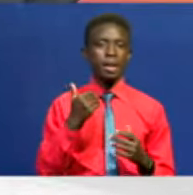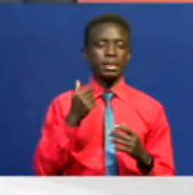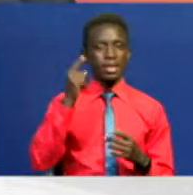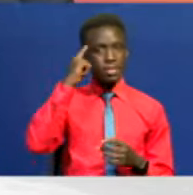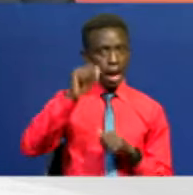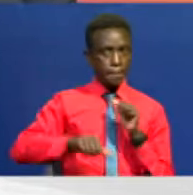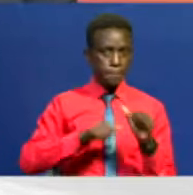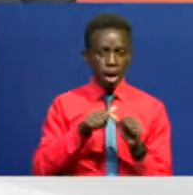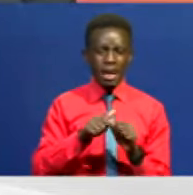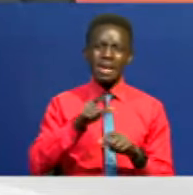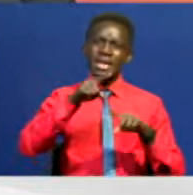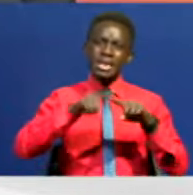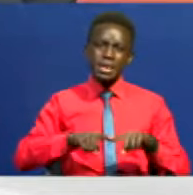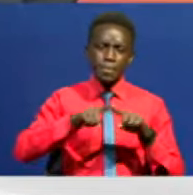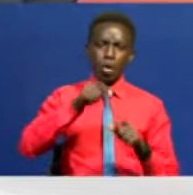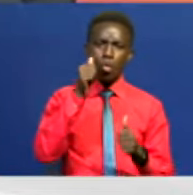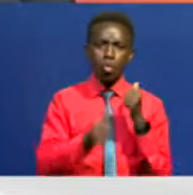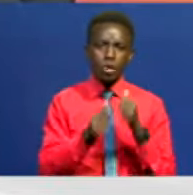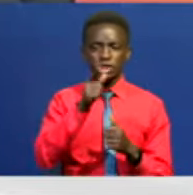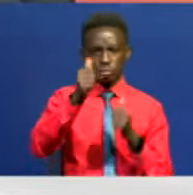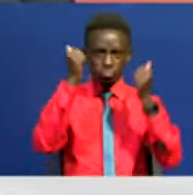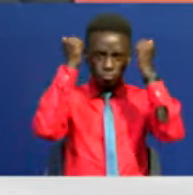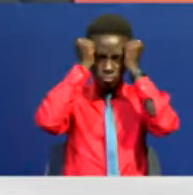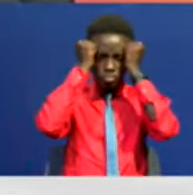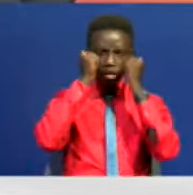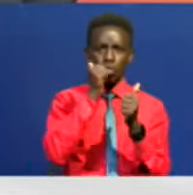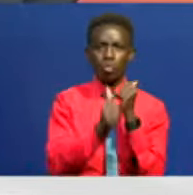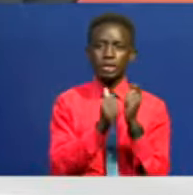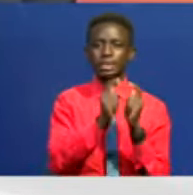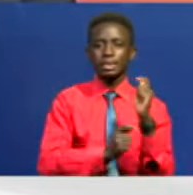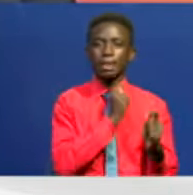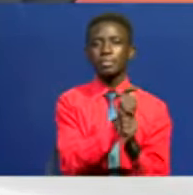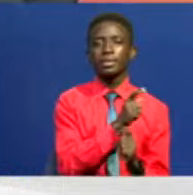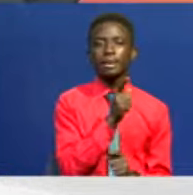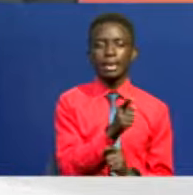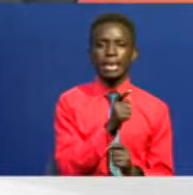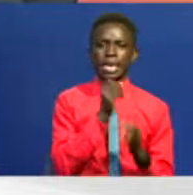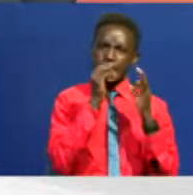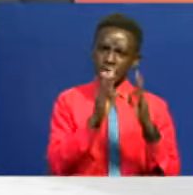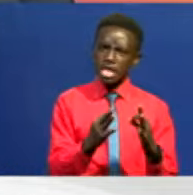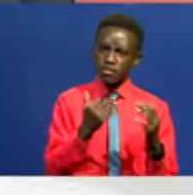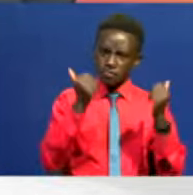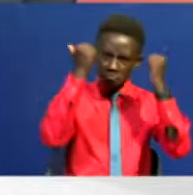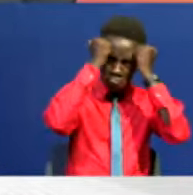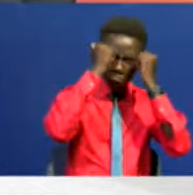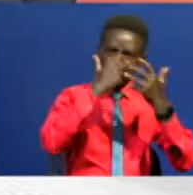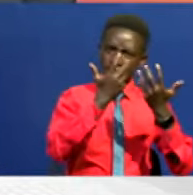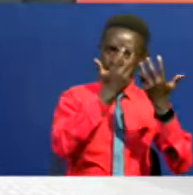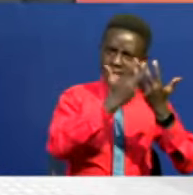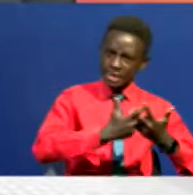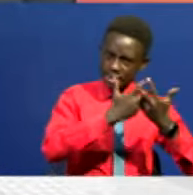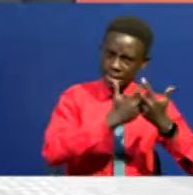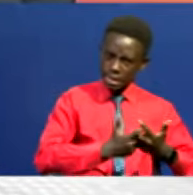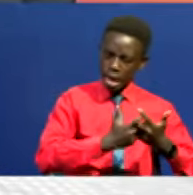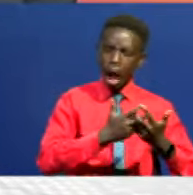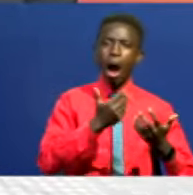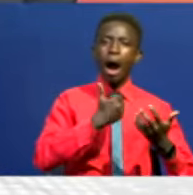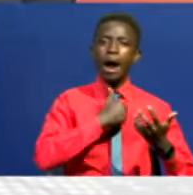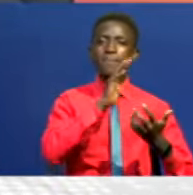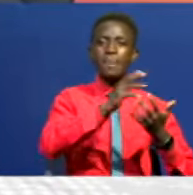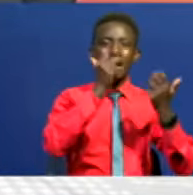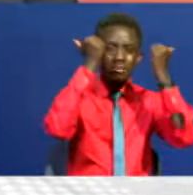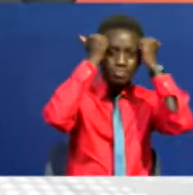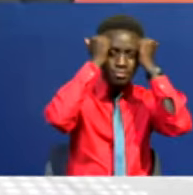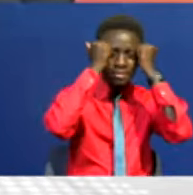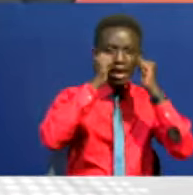ameichagua. Kama unataka kufanya maybe engineering, kuna masomo ambayo yanazingatiwa. Kwanza